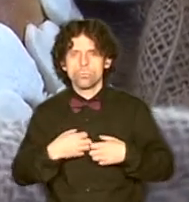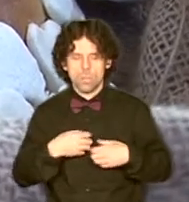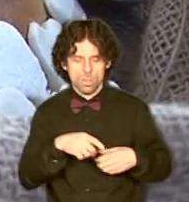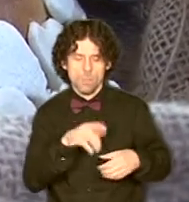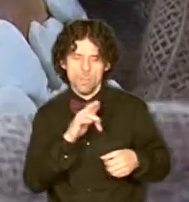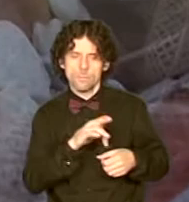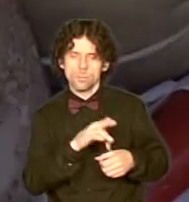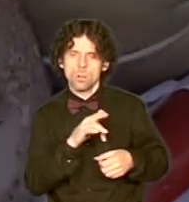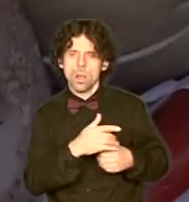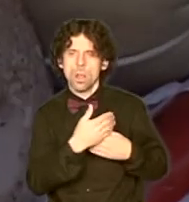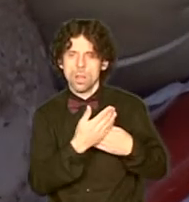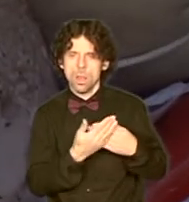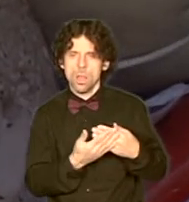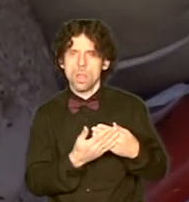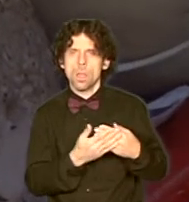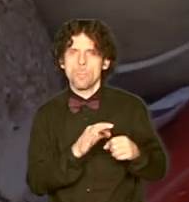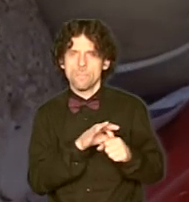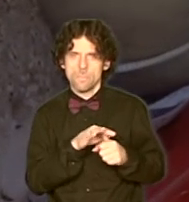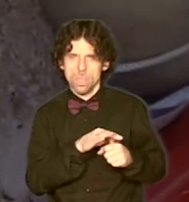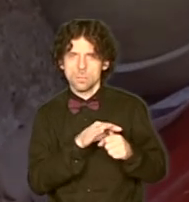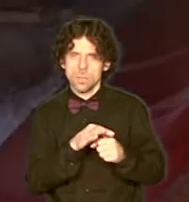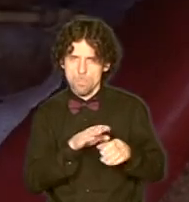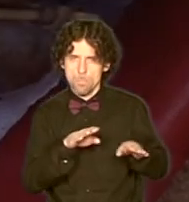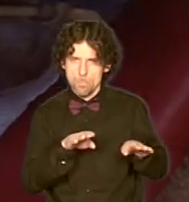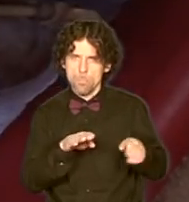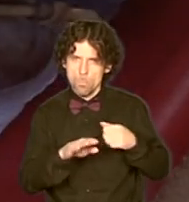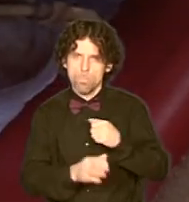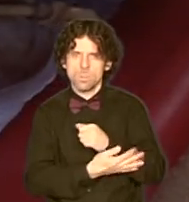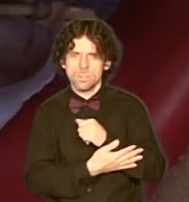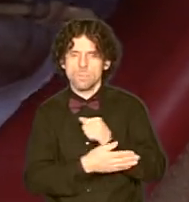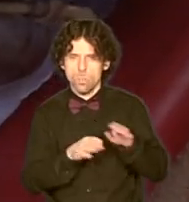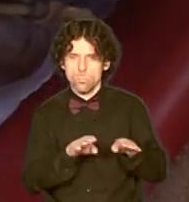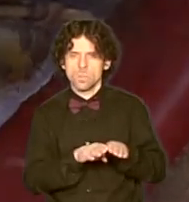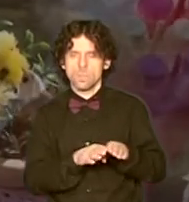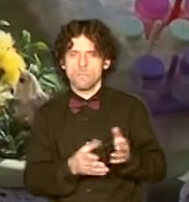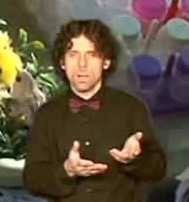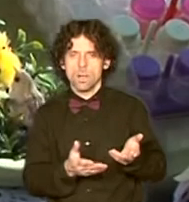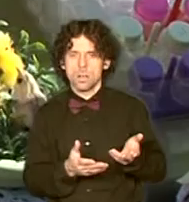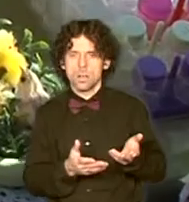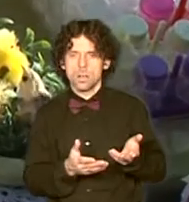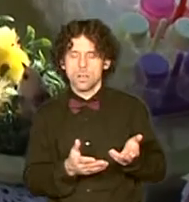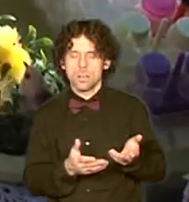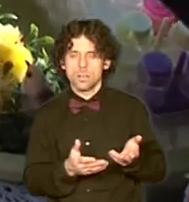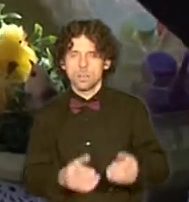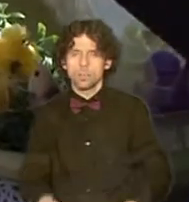przede wszystkim i wędlinę. I to jest, można powiedzieć, taka podstawa, po czym idziemy to wszystko święcić do kościoła.